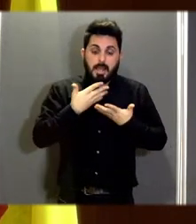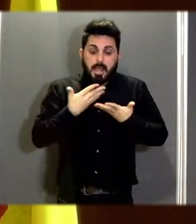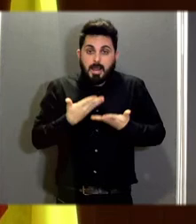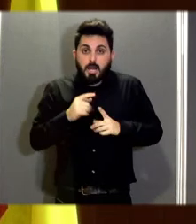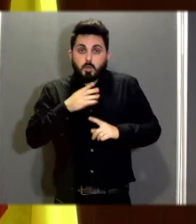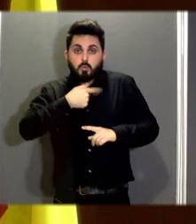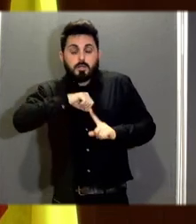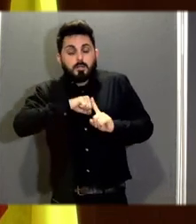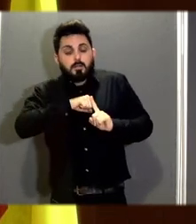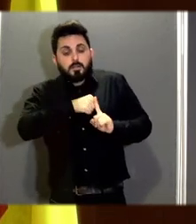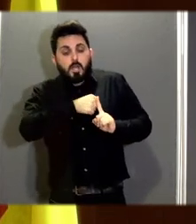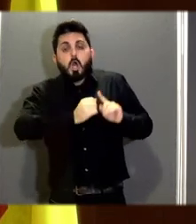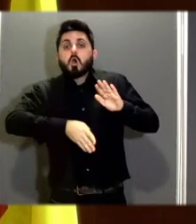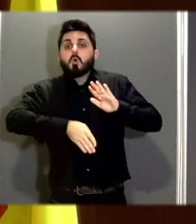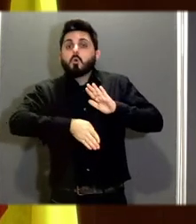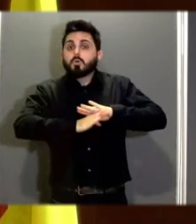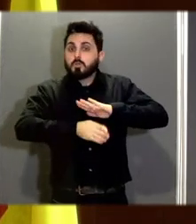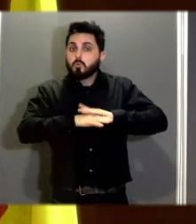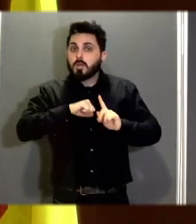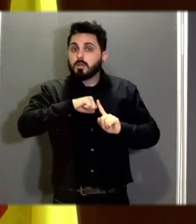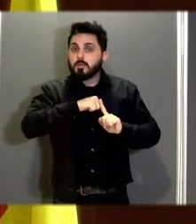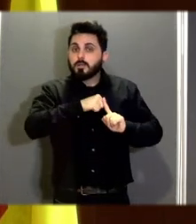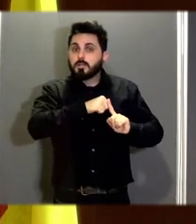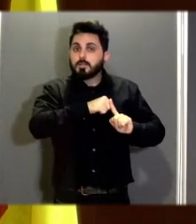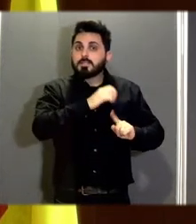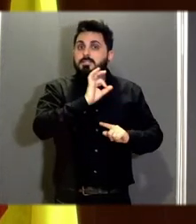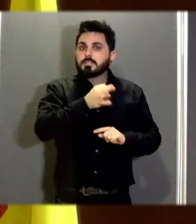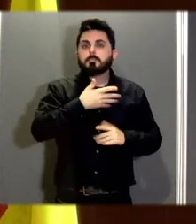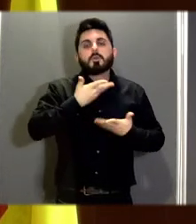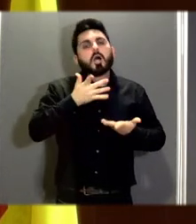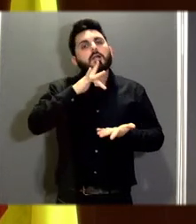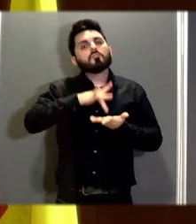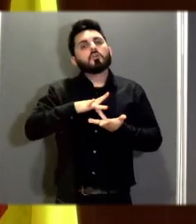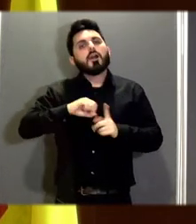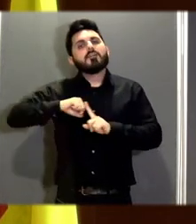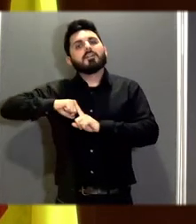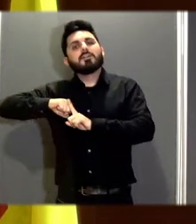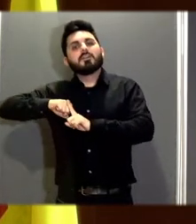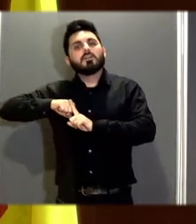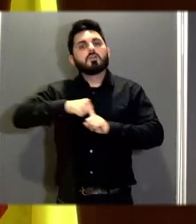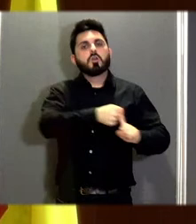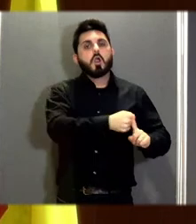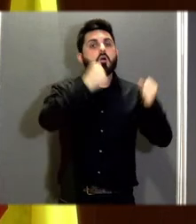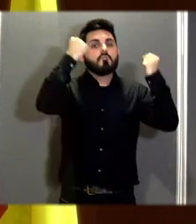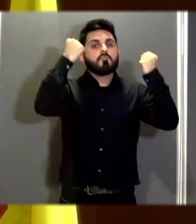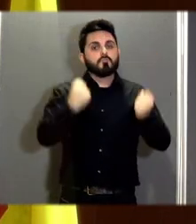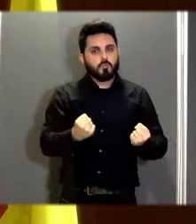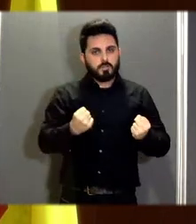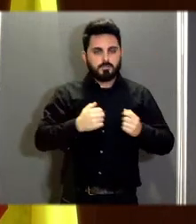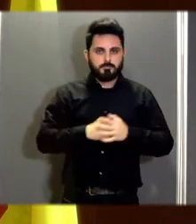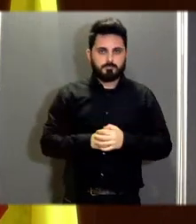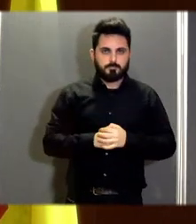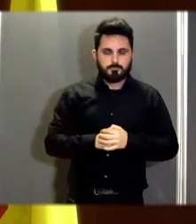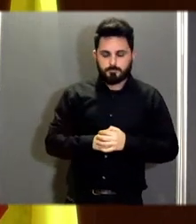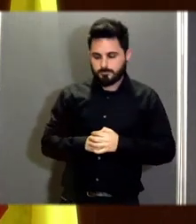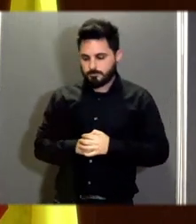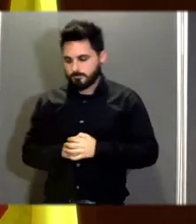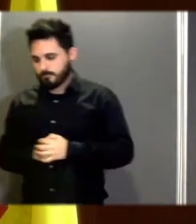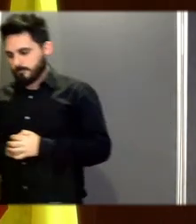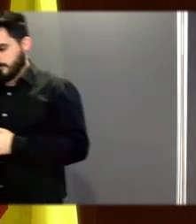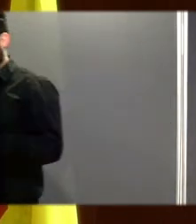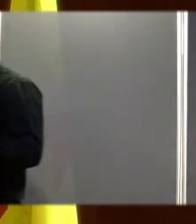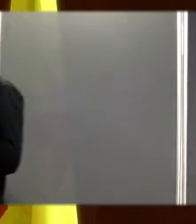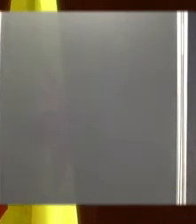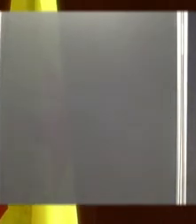és continuada, però de baixa intensitat i d'alta intensitat pot fer moure els actors internacionals.